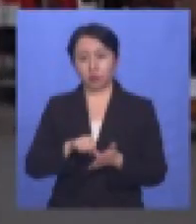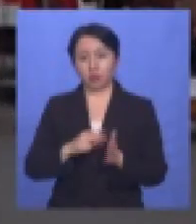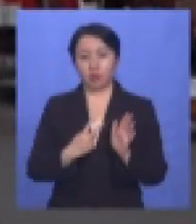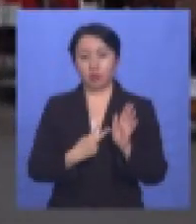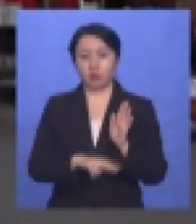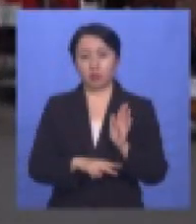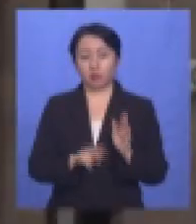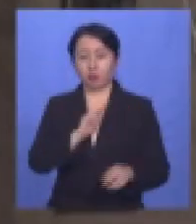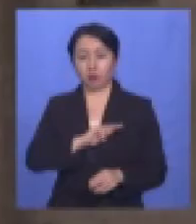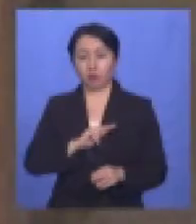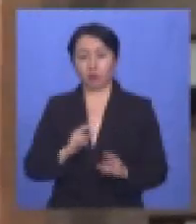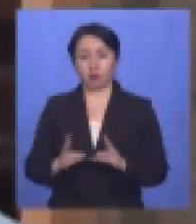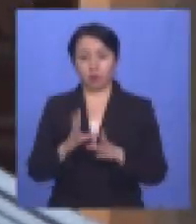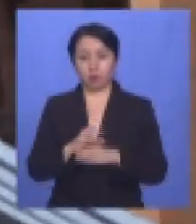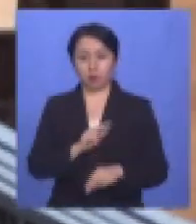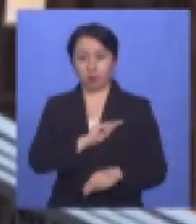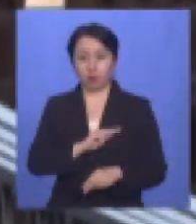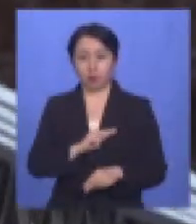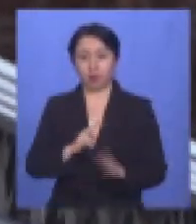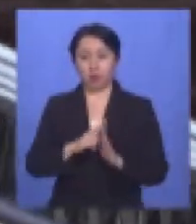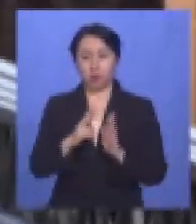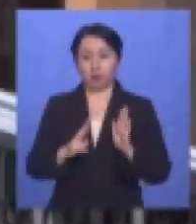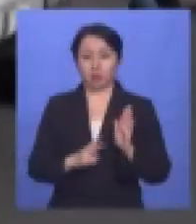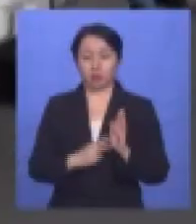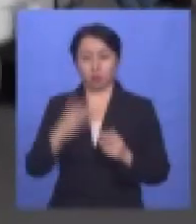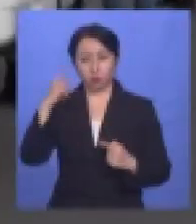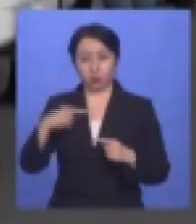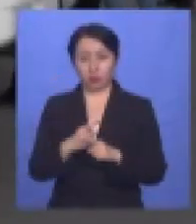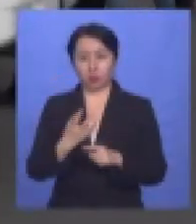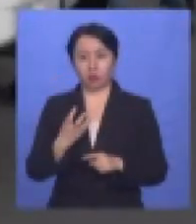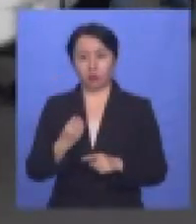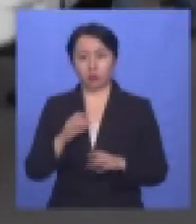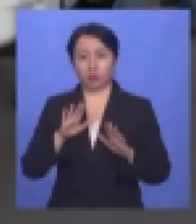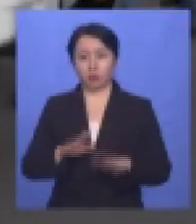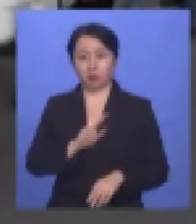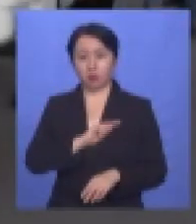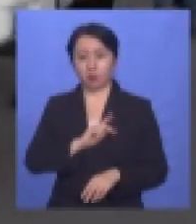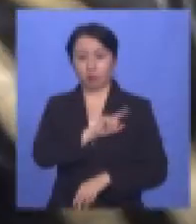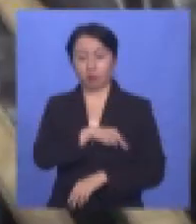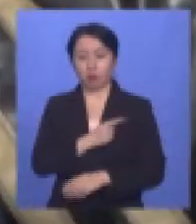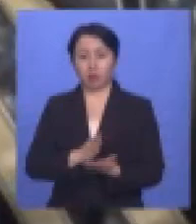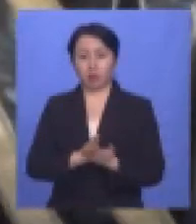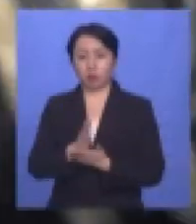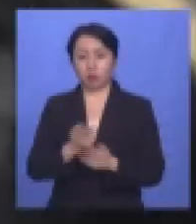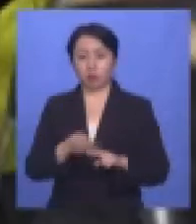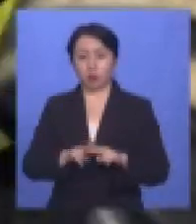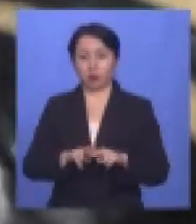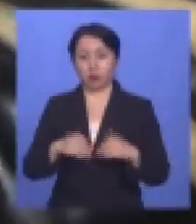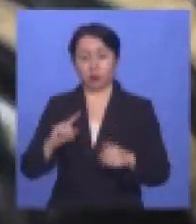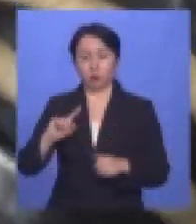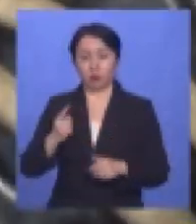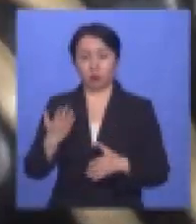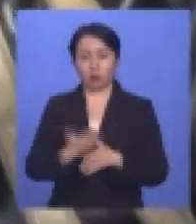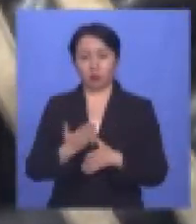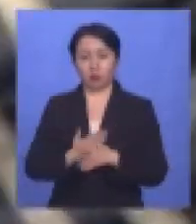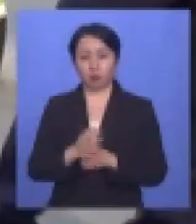70 сотрудников пожарной команды и задействовали 17 единиц техники. Кроме того, на месте работала медицинская служба, которая оказывала первую